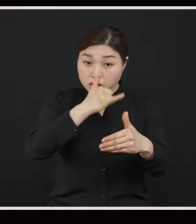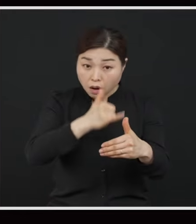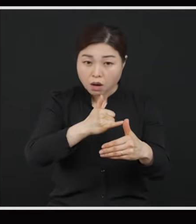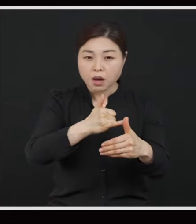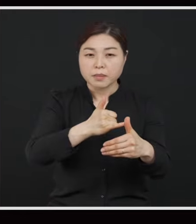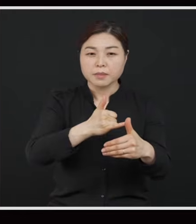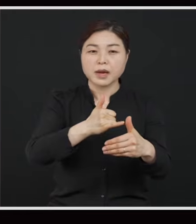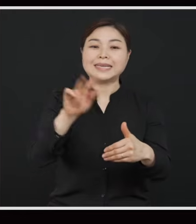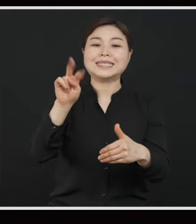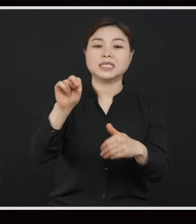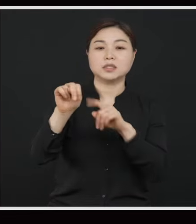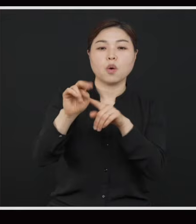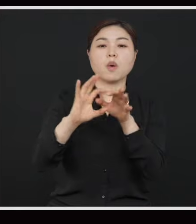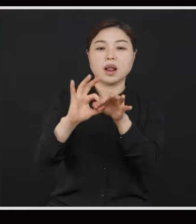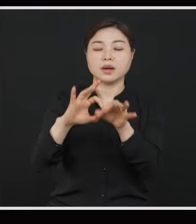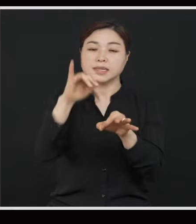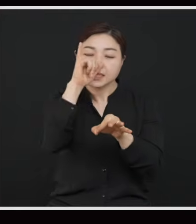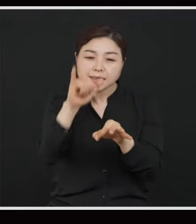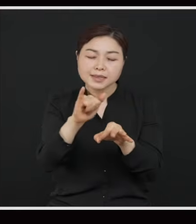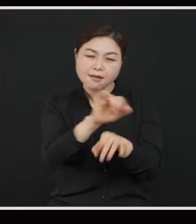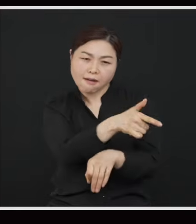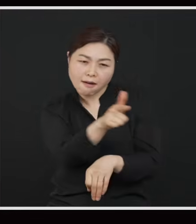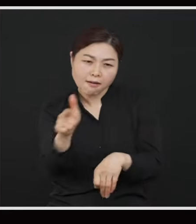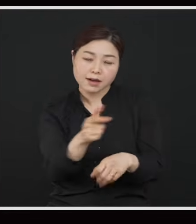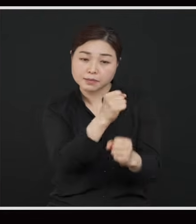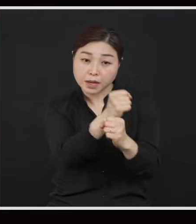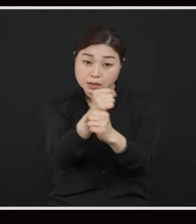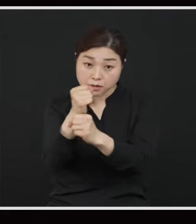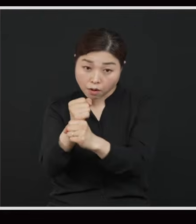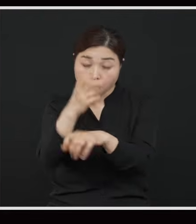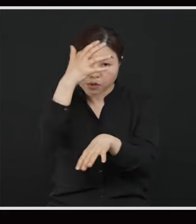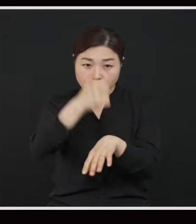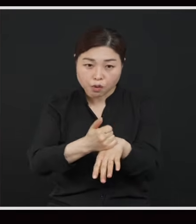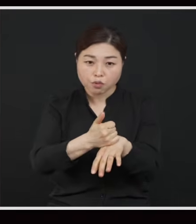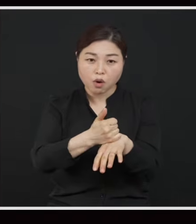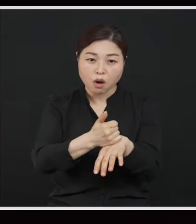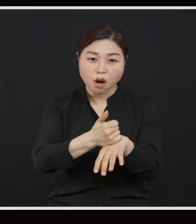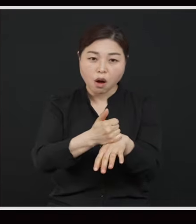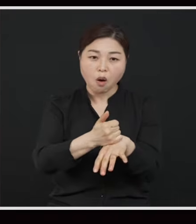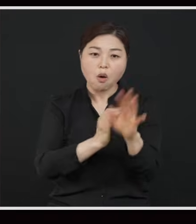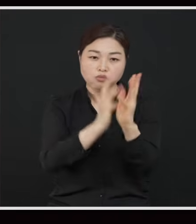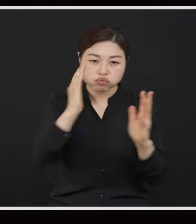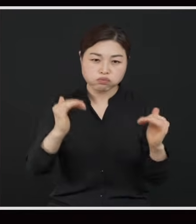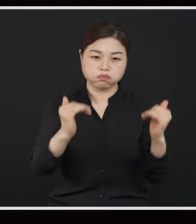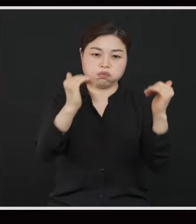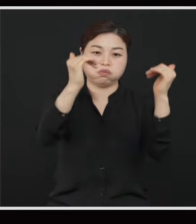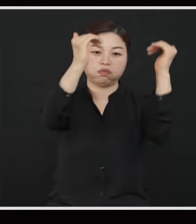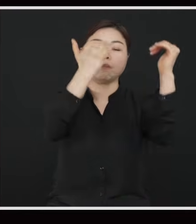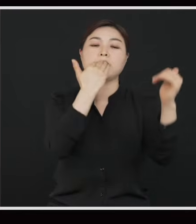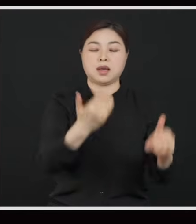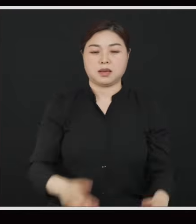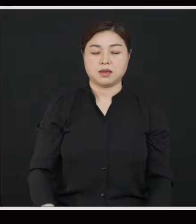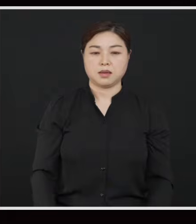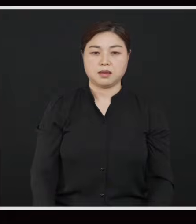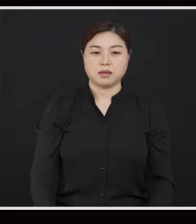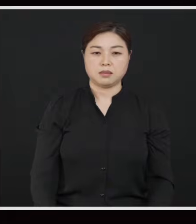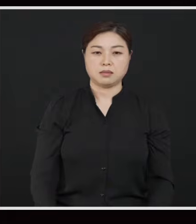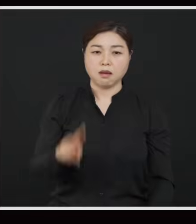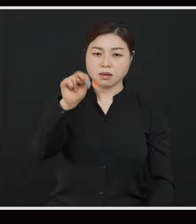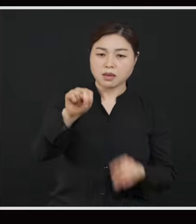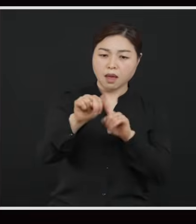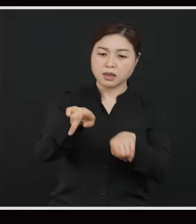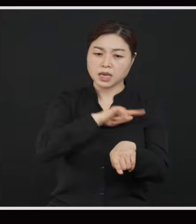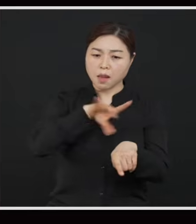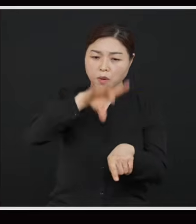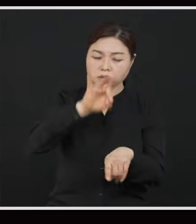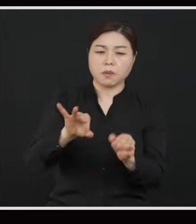있어야지, 질소로 된 물질들을 만들어야지 이런 곡물이 자라게 되는 겁니다. 질소가 제일 빨리 고갈이